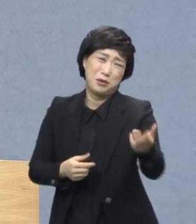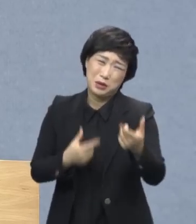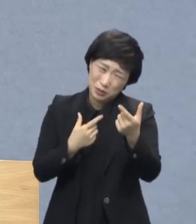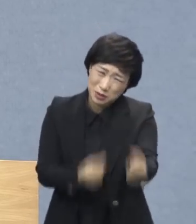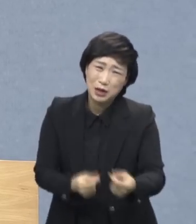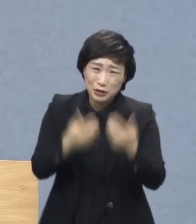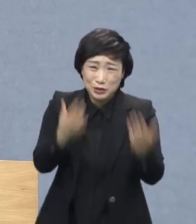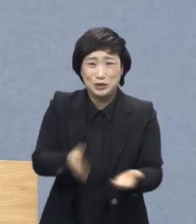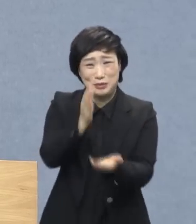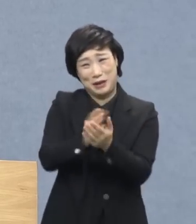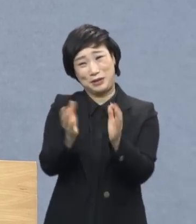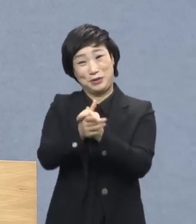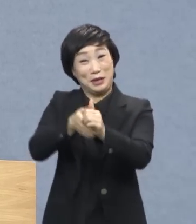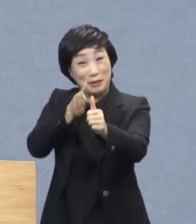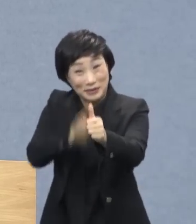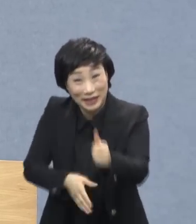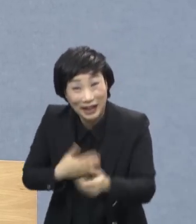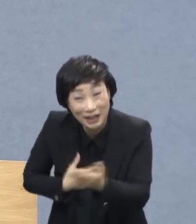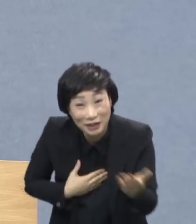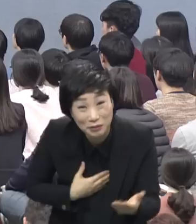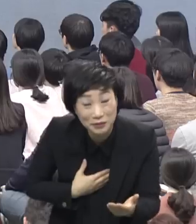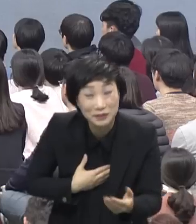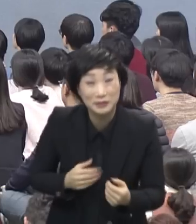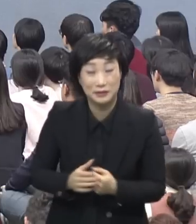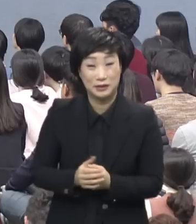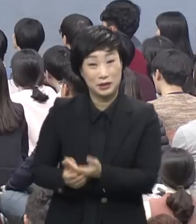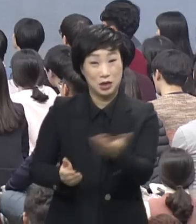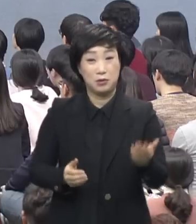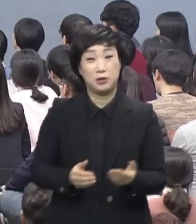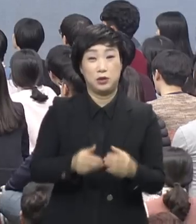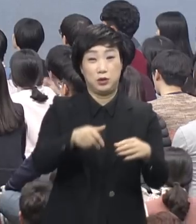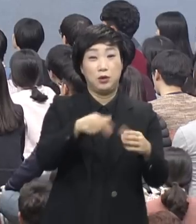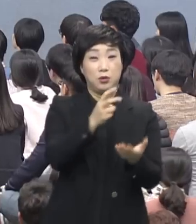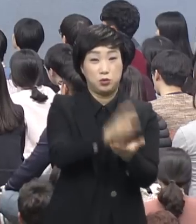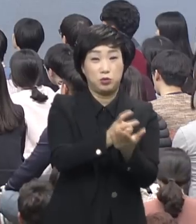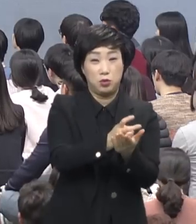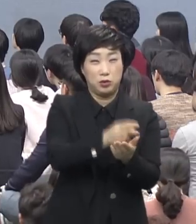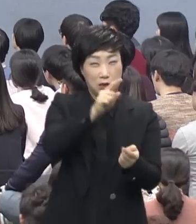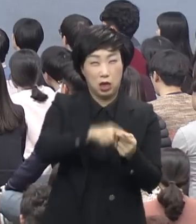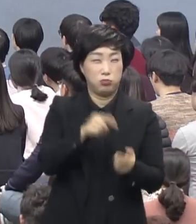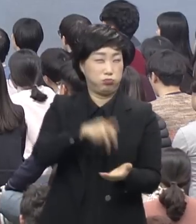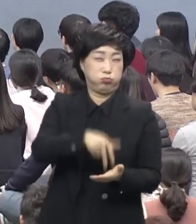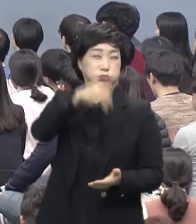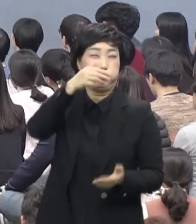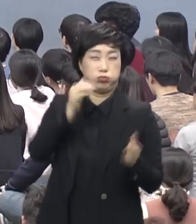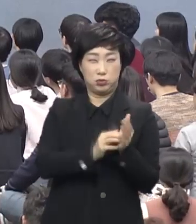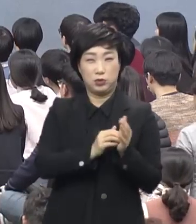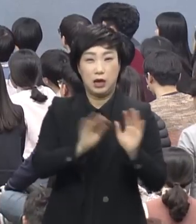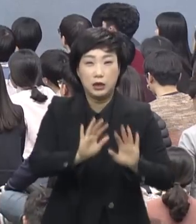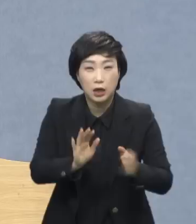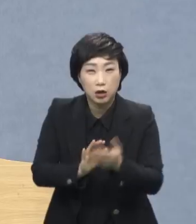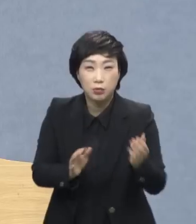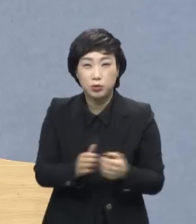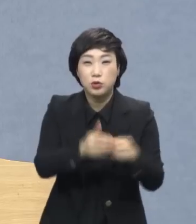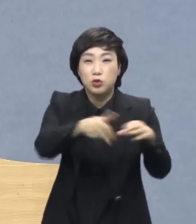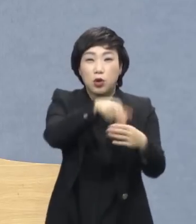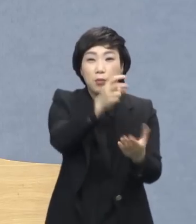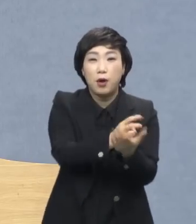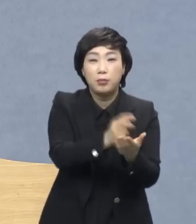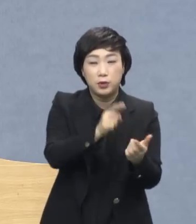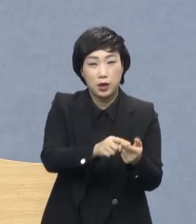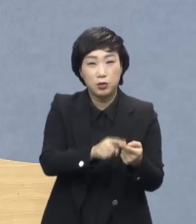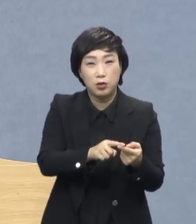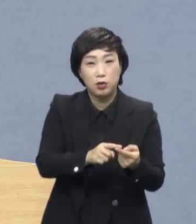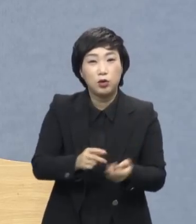기도하라. 기도. 우리는 교리적인 들림 받는 게 아니오. 교리적으로 주님을 맞이하는 게